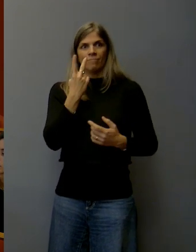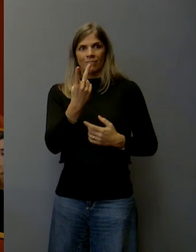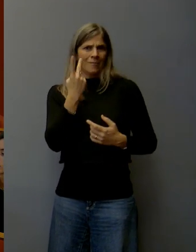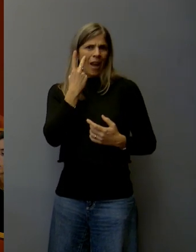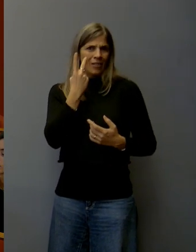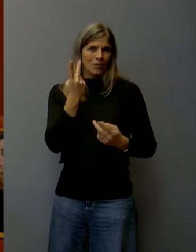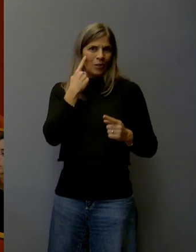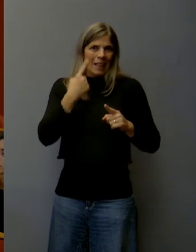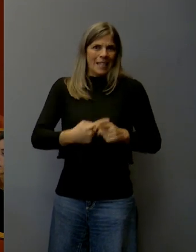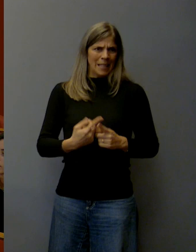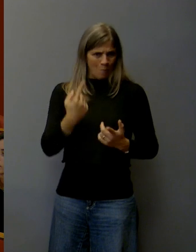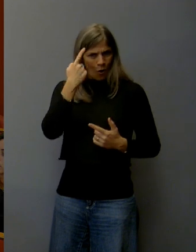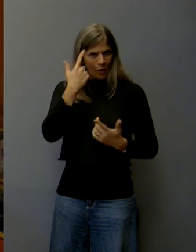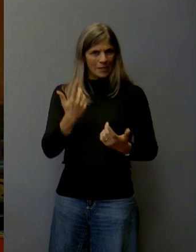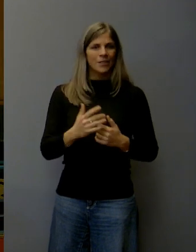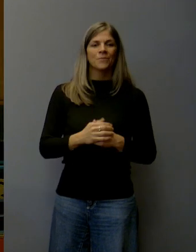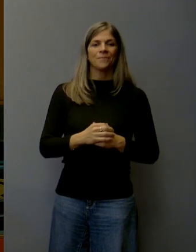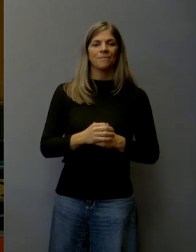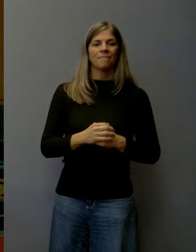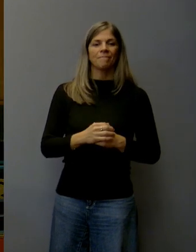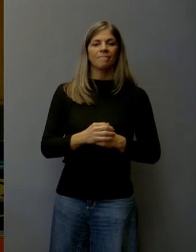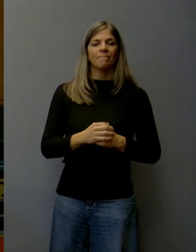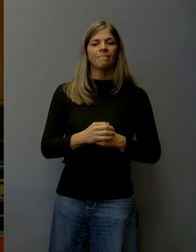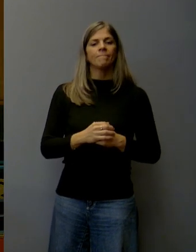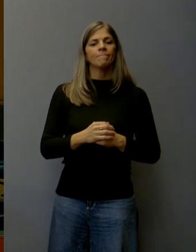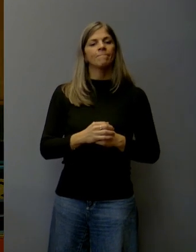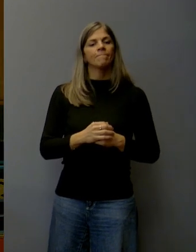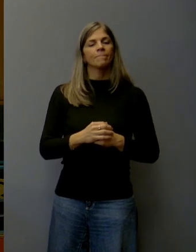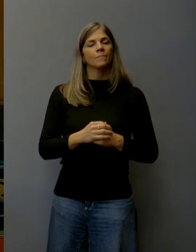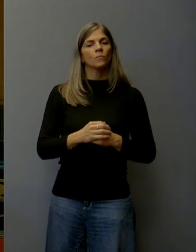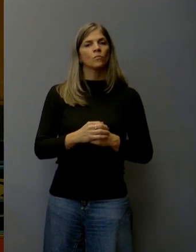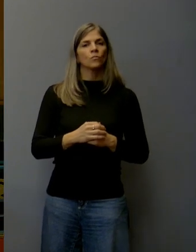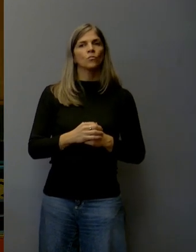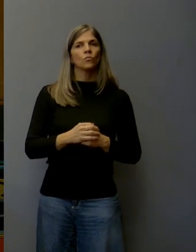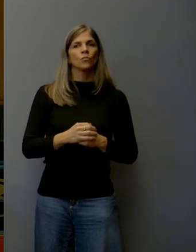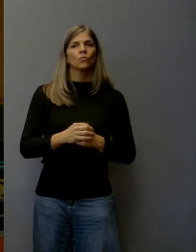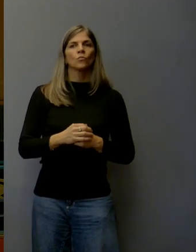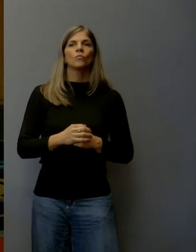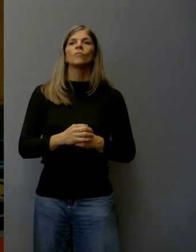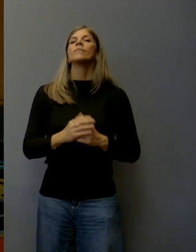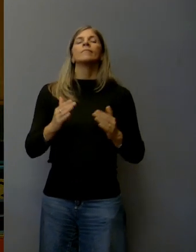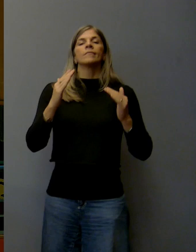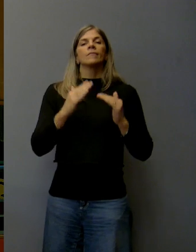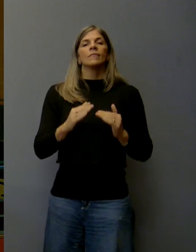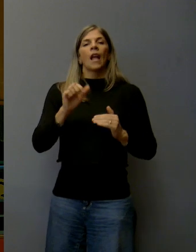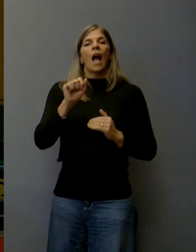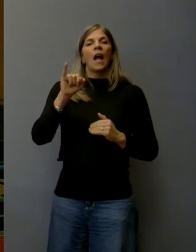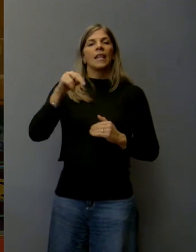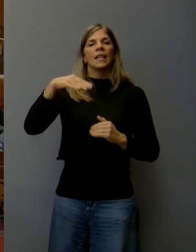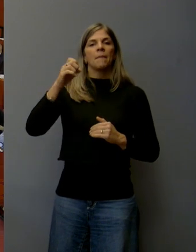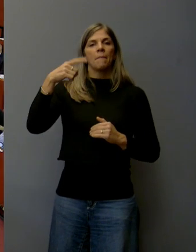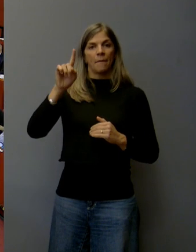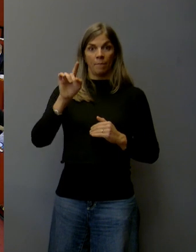momento Allora al momento il Allora prego consiglierei me